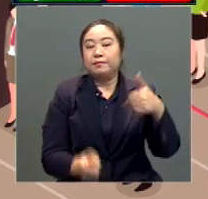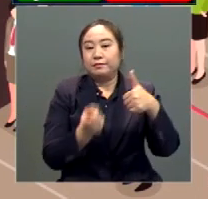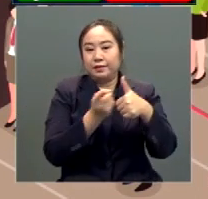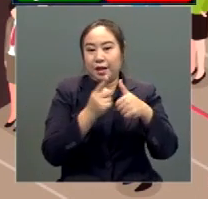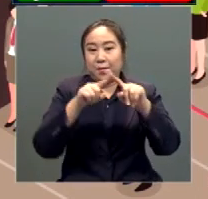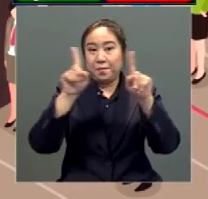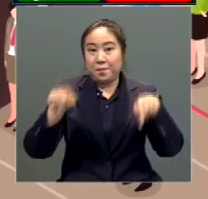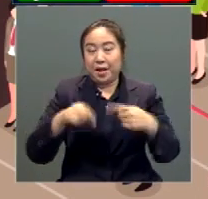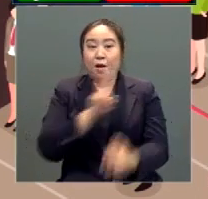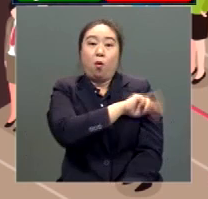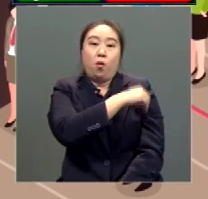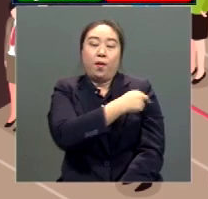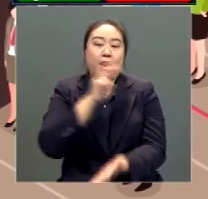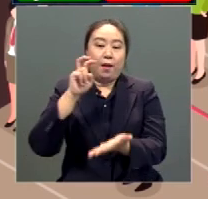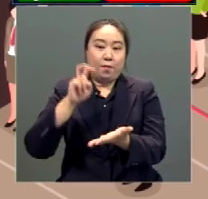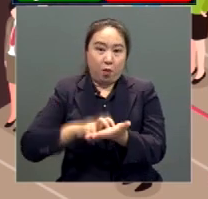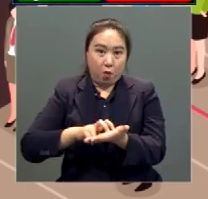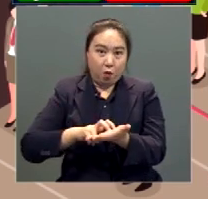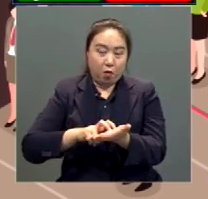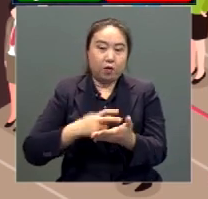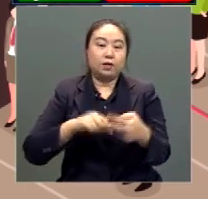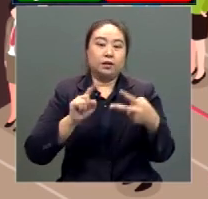เหมาะสำหรับผู้ที่จะเดินทางกลับเข้ามายังประเทศไทยนะครับย้ำอีกครั้งต้องมีเอกสารประกอบไปด้วยใบรับรองแพทย์หรือว่าFit to Travel